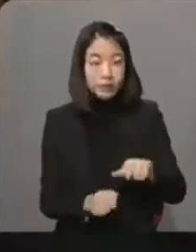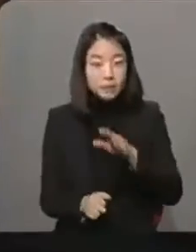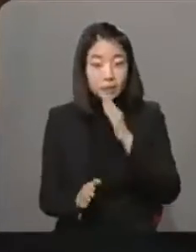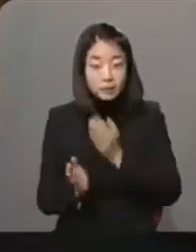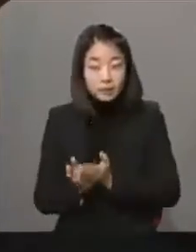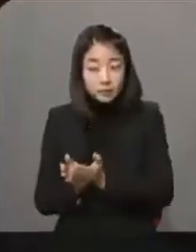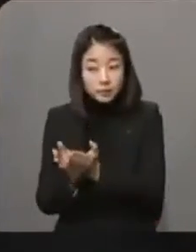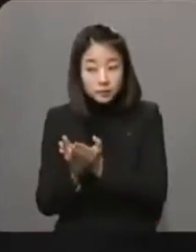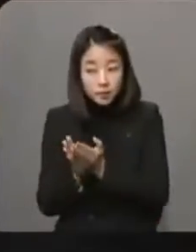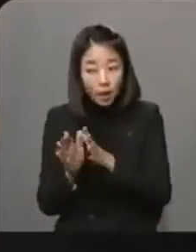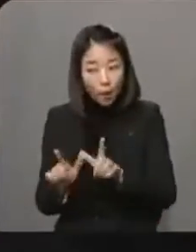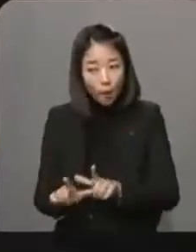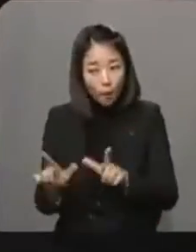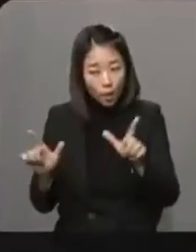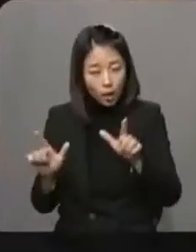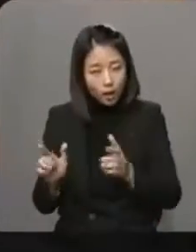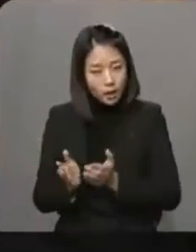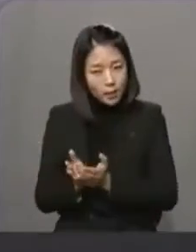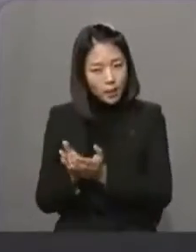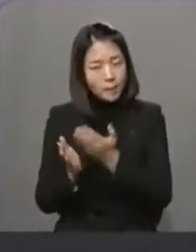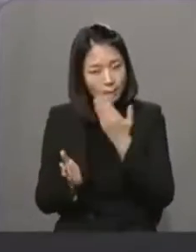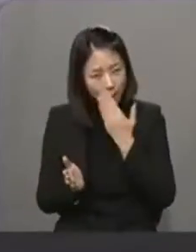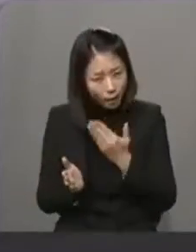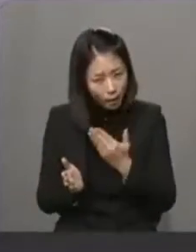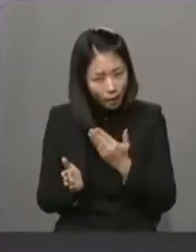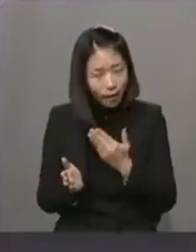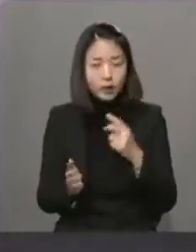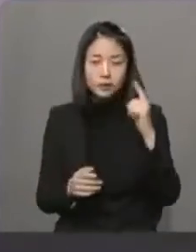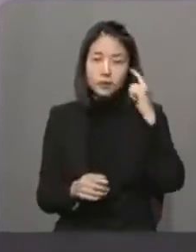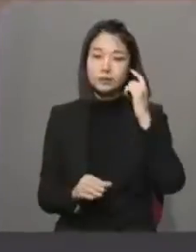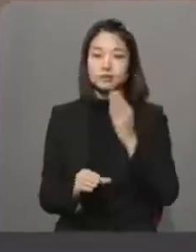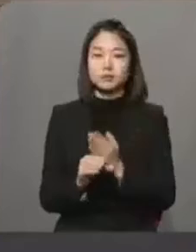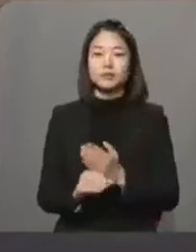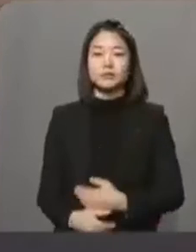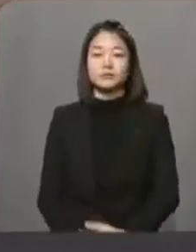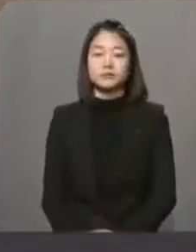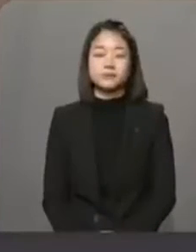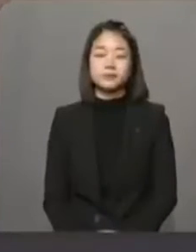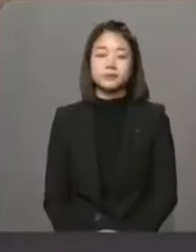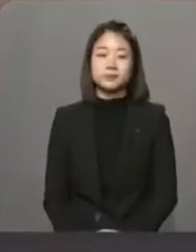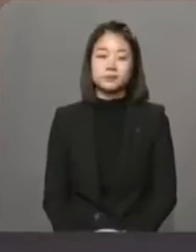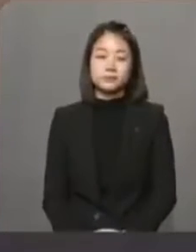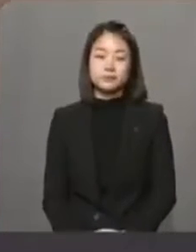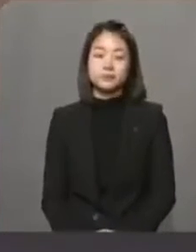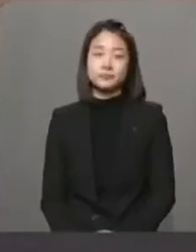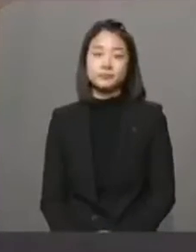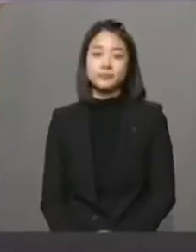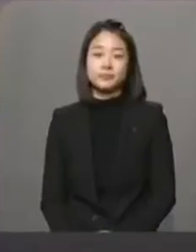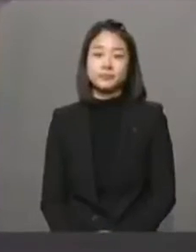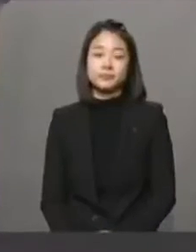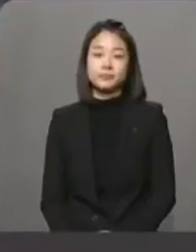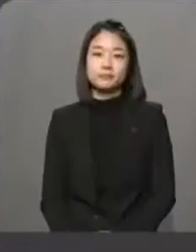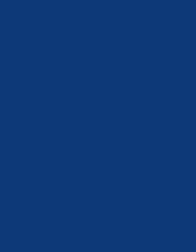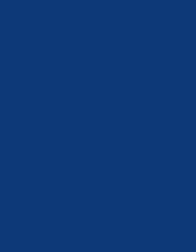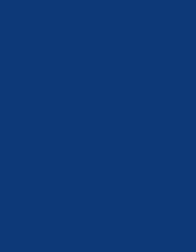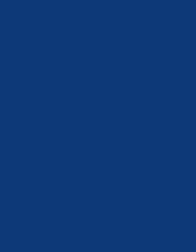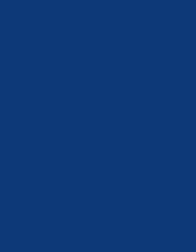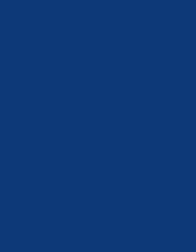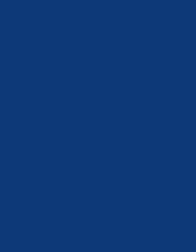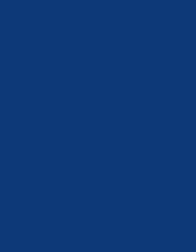를 중심으로 올해 양적 성장에 매진 한다는 계획입니다 kbs 뉴스 조윤주 입니다